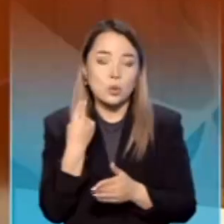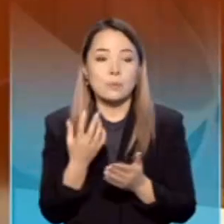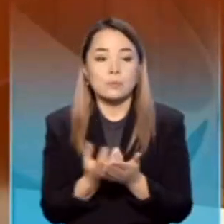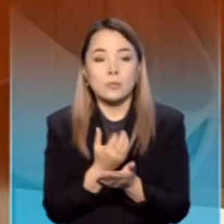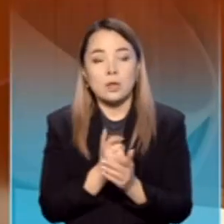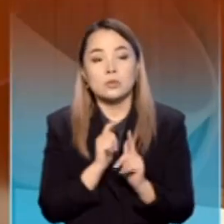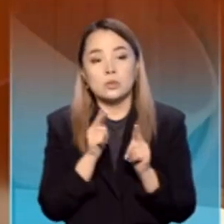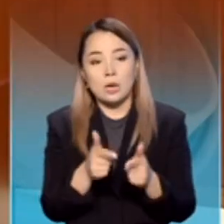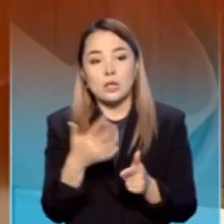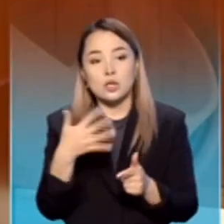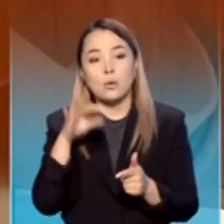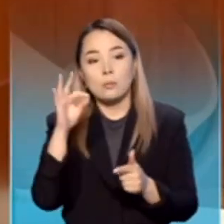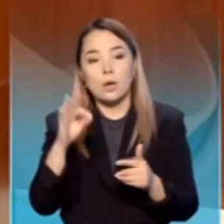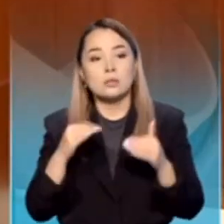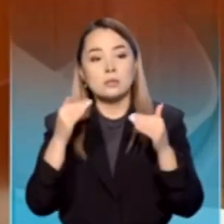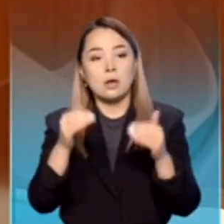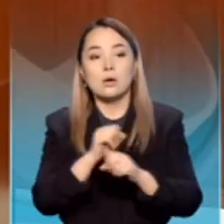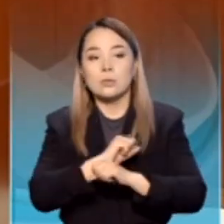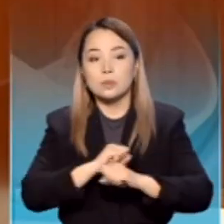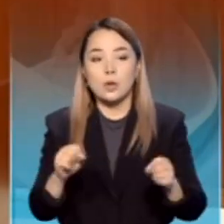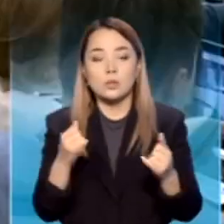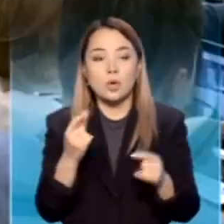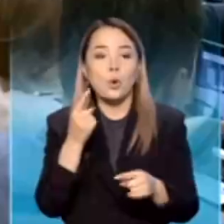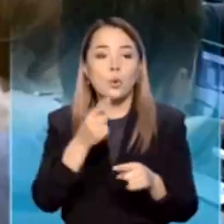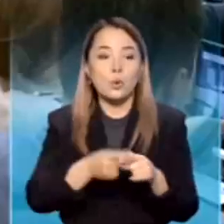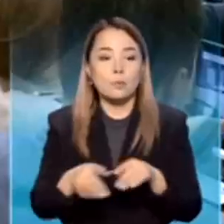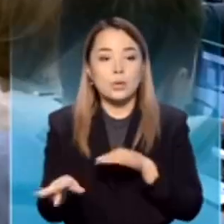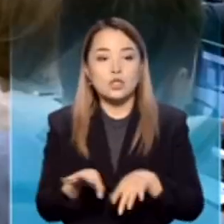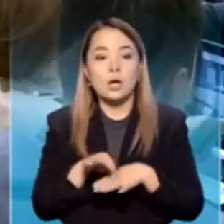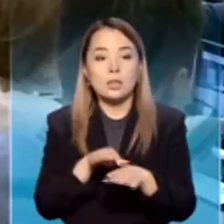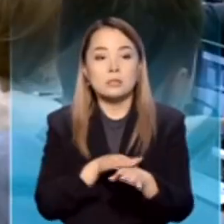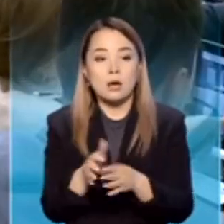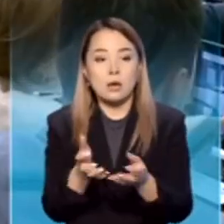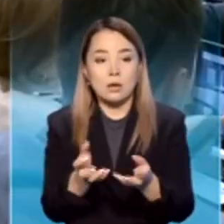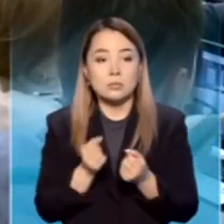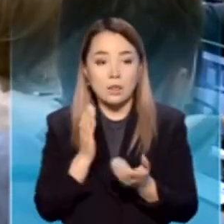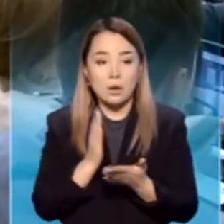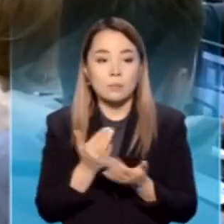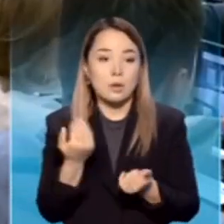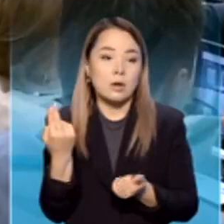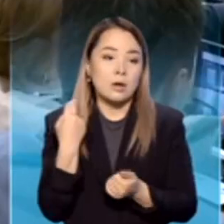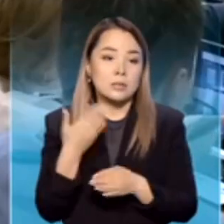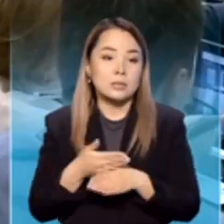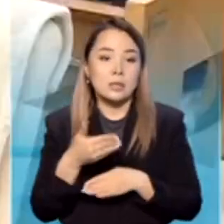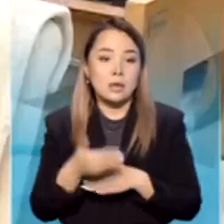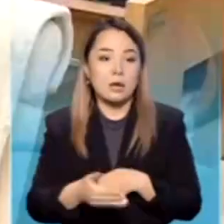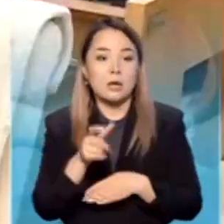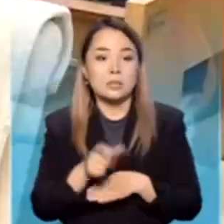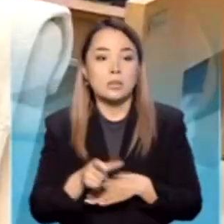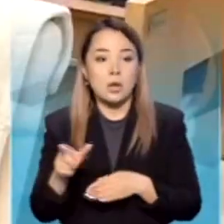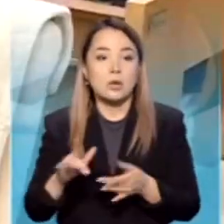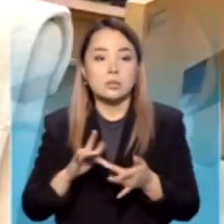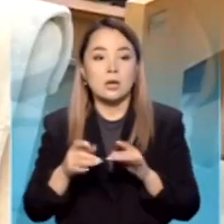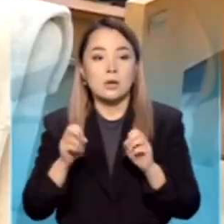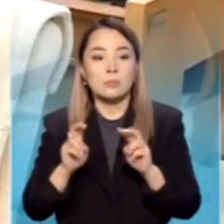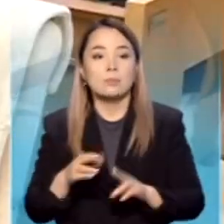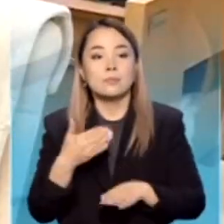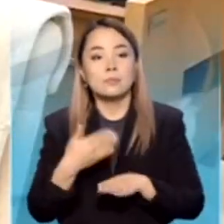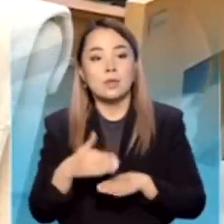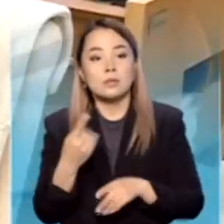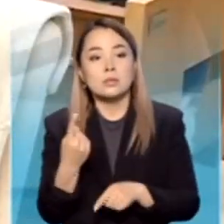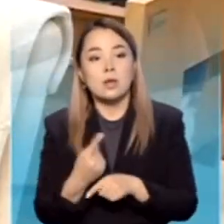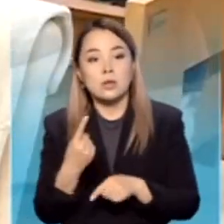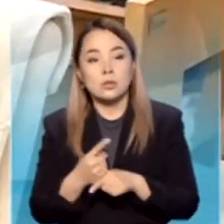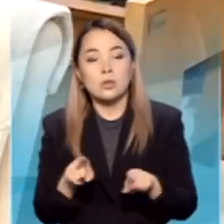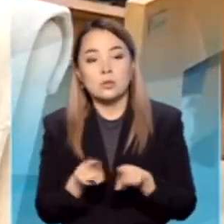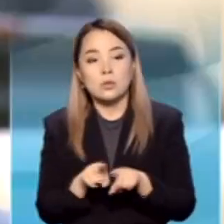кірісінің 50%-нан аспауы тиіс. Ол үшін де қосымша шаралар қабылданып жатыр. Ал қарызын кешіктіріп жүргендерге онлайн несие беруге тыйым